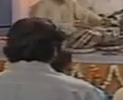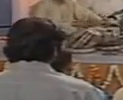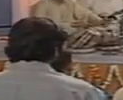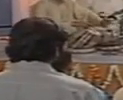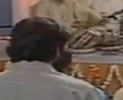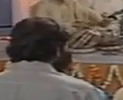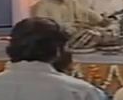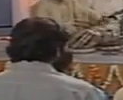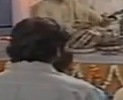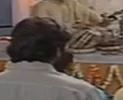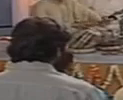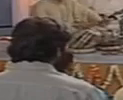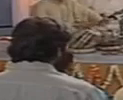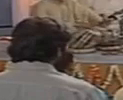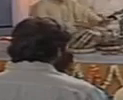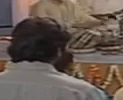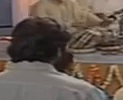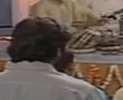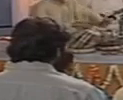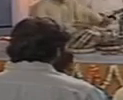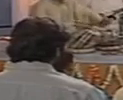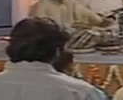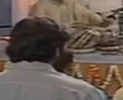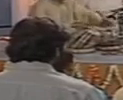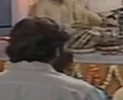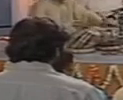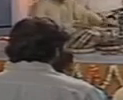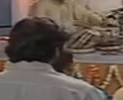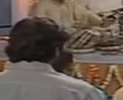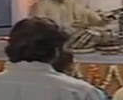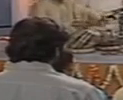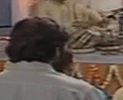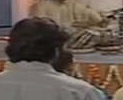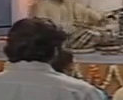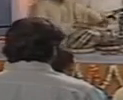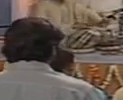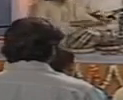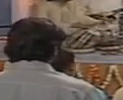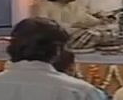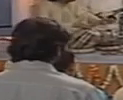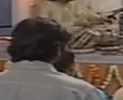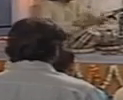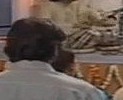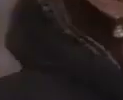मितवा मान नहीं रे सखी,